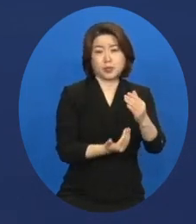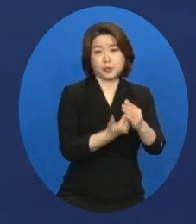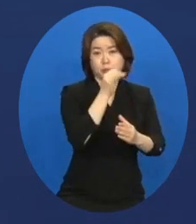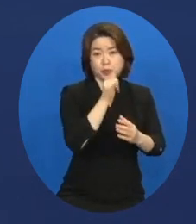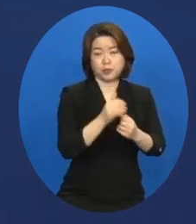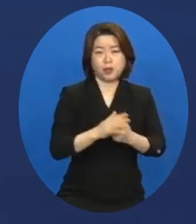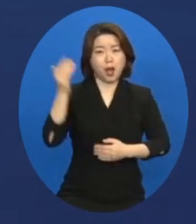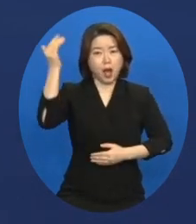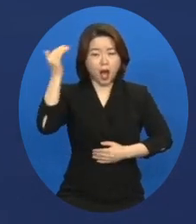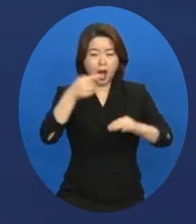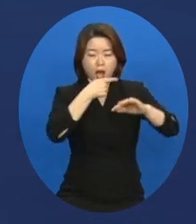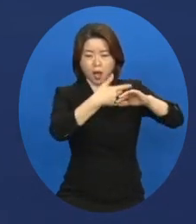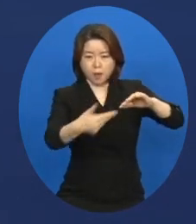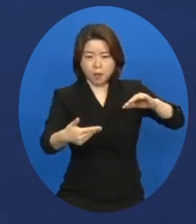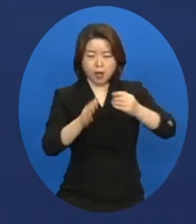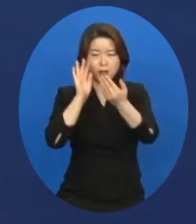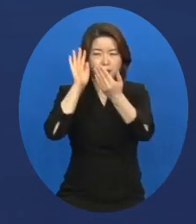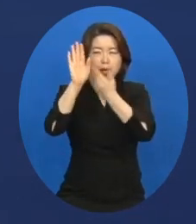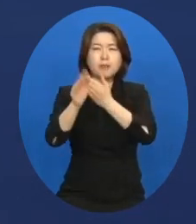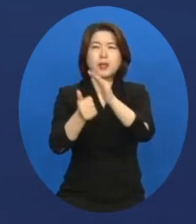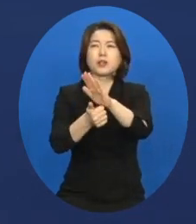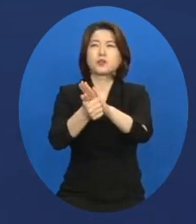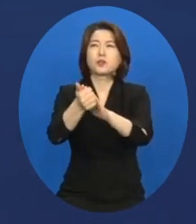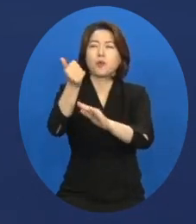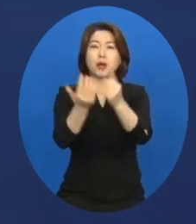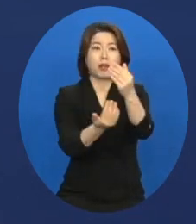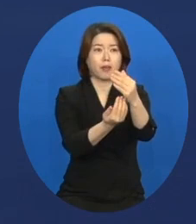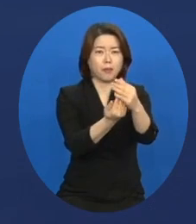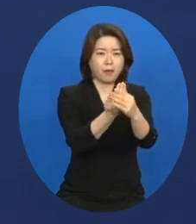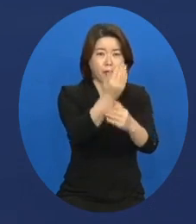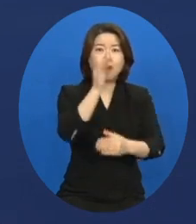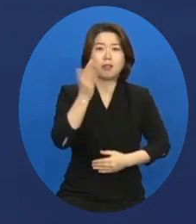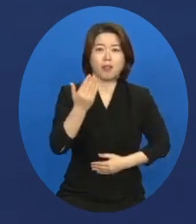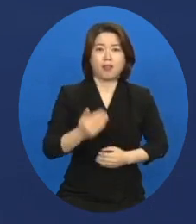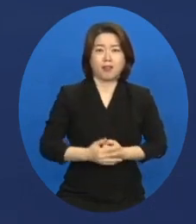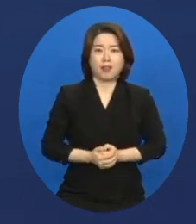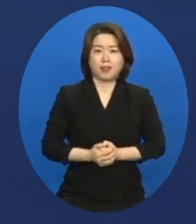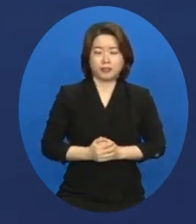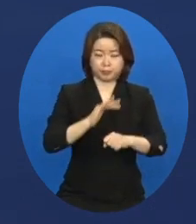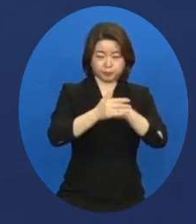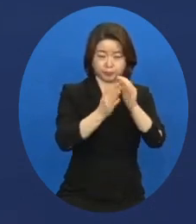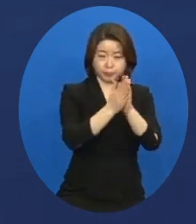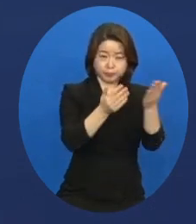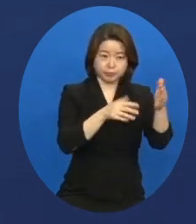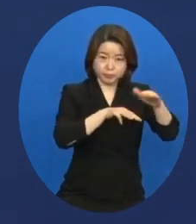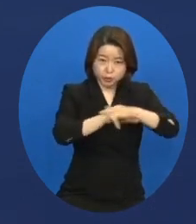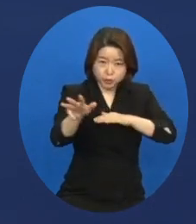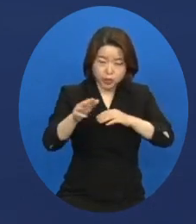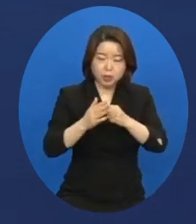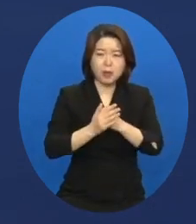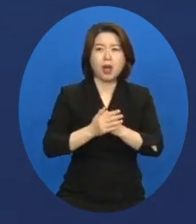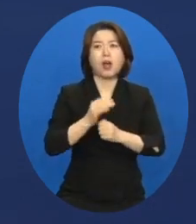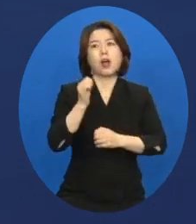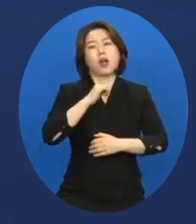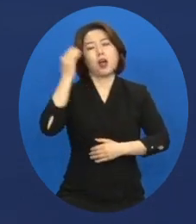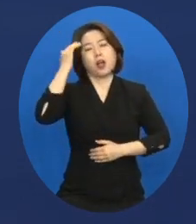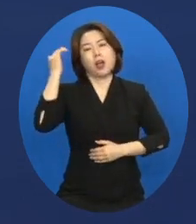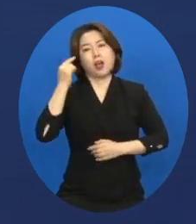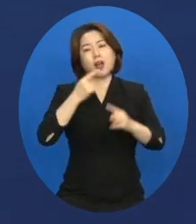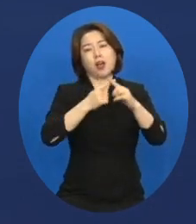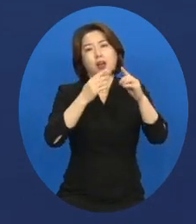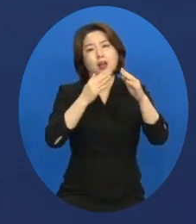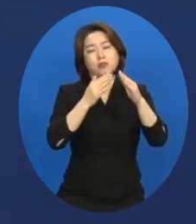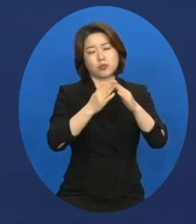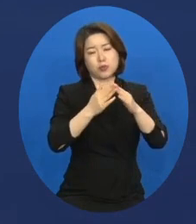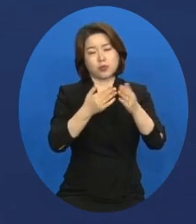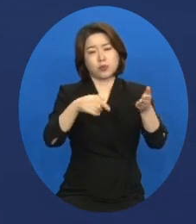민족의 앞날에 대한 소망이 생긴 거예요. 성경의 출애굽기는 우리 민족을 위한 성경으로 그렇게